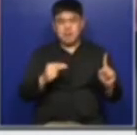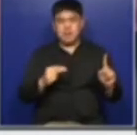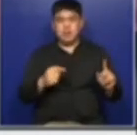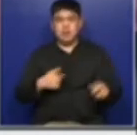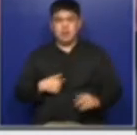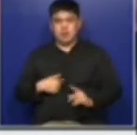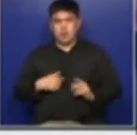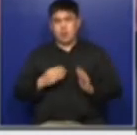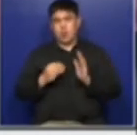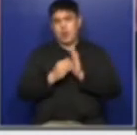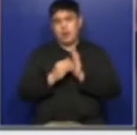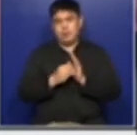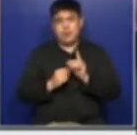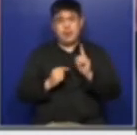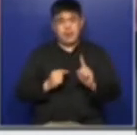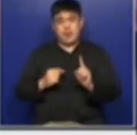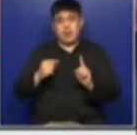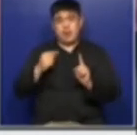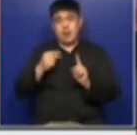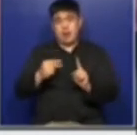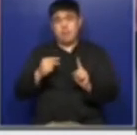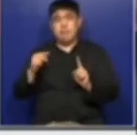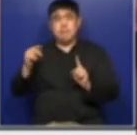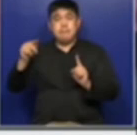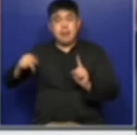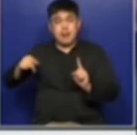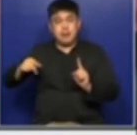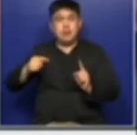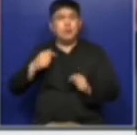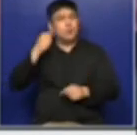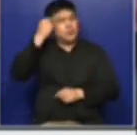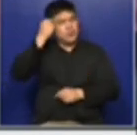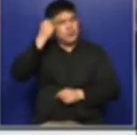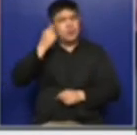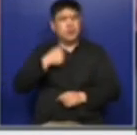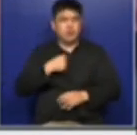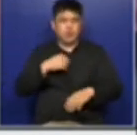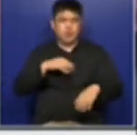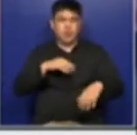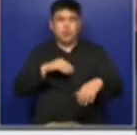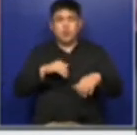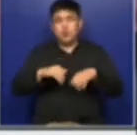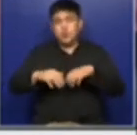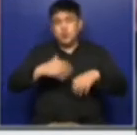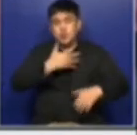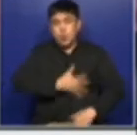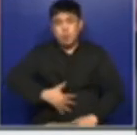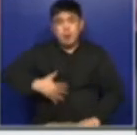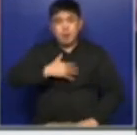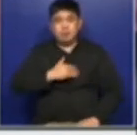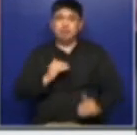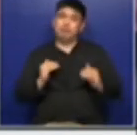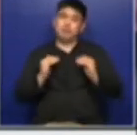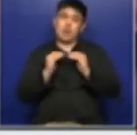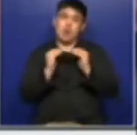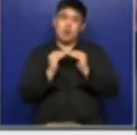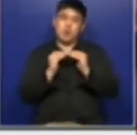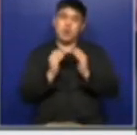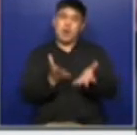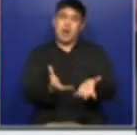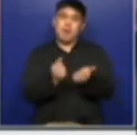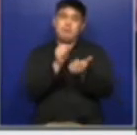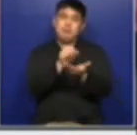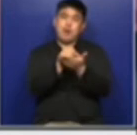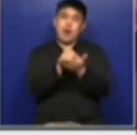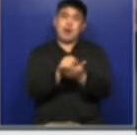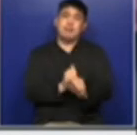ทำไงจะลดความเหลื่อมล้ำในเรื่องของระบบสุขภาพการเข้าถึงบริการได้อย่างทัดเทียมกันนะครับซึ่งในส่วน